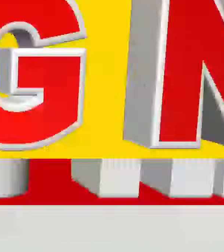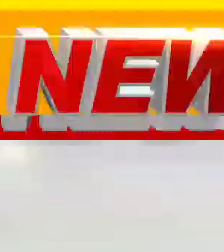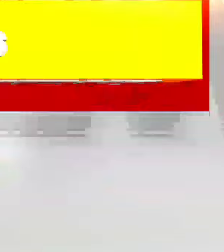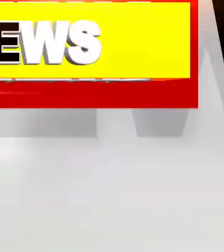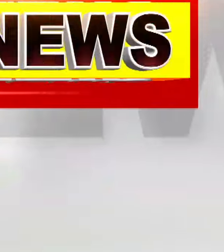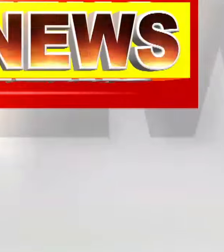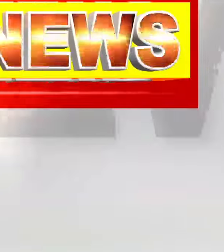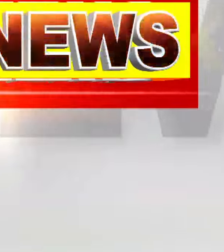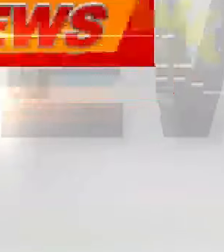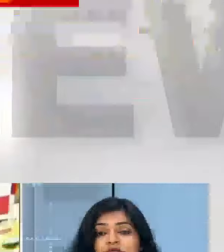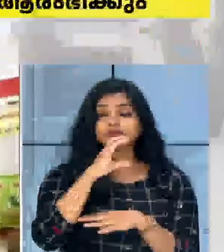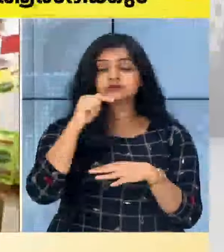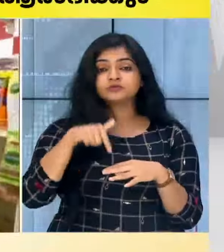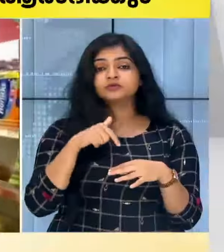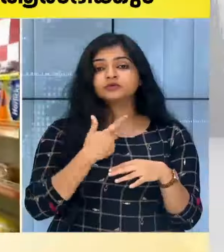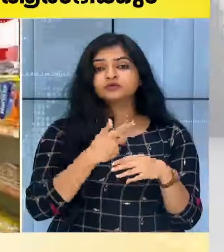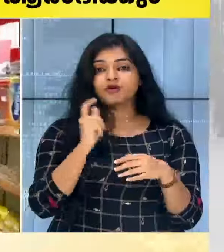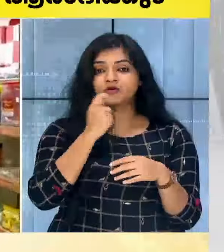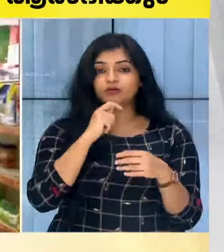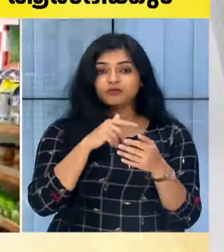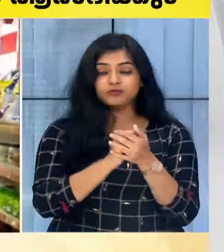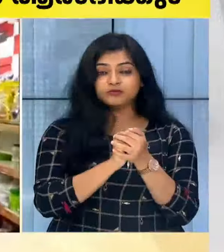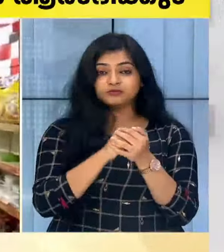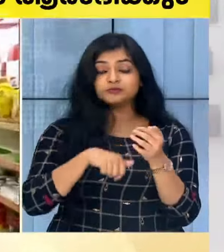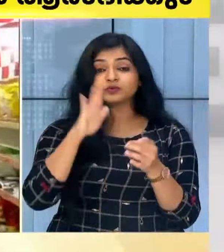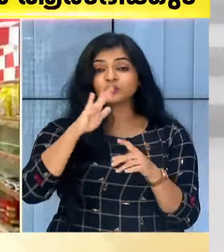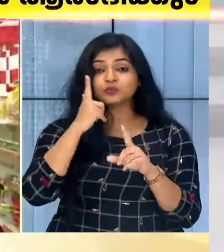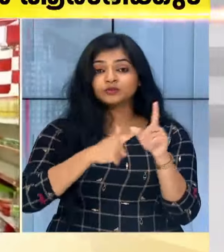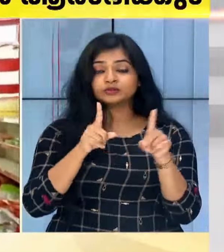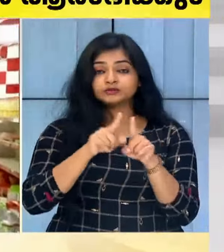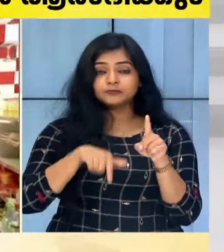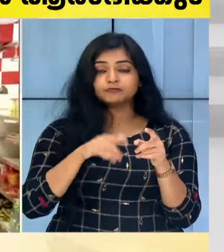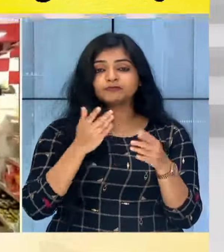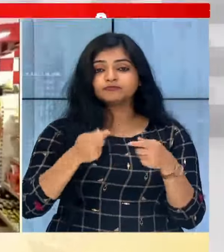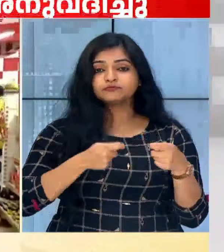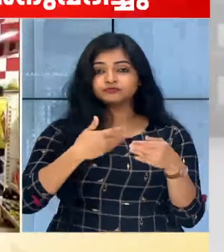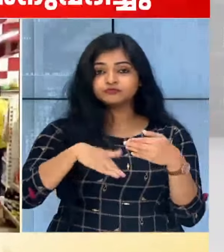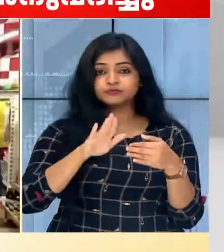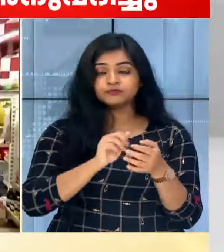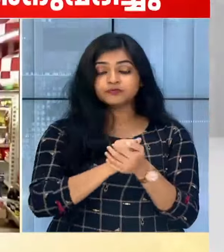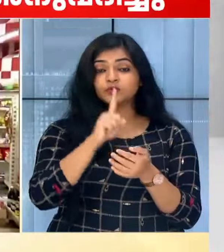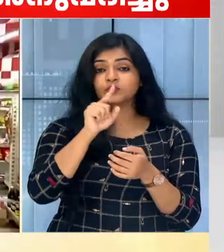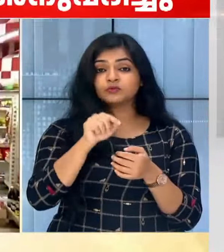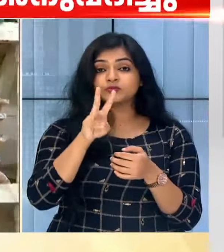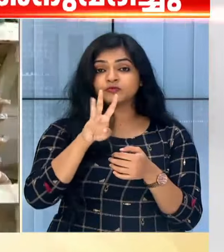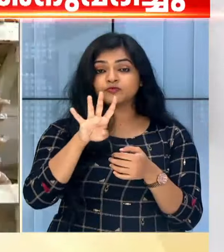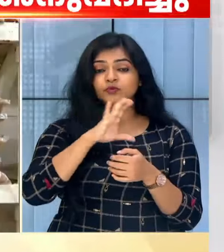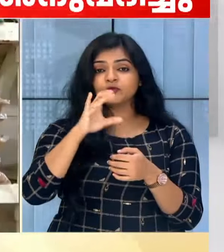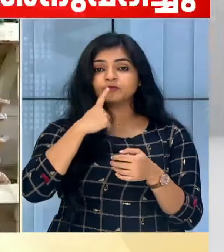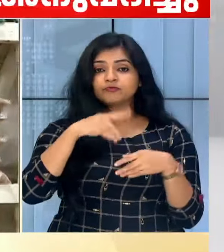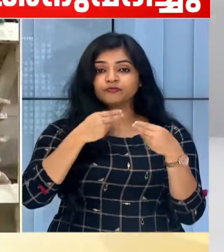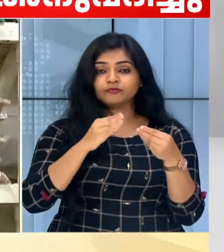ധനസഹായമായിട്ടാണ് 1,34,00,000 രൂപ അനുവദിച്ചത്. നിത്യോപയോഗ സാധനങ്ങൾ വില കുറച്ച് വിതരണം ചെയ്യാൻ സബ്സിഡി തുക ഉപയോഗിക്കാനാണ് സർക്കാർ ഇപ്പോൾ